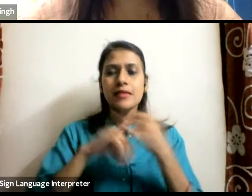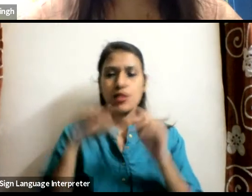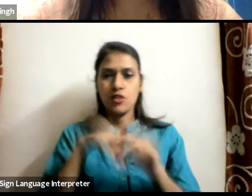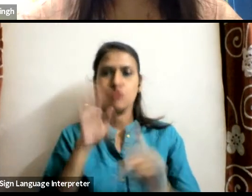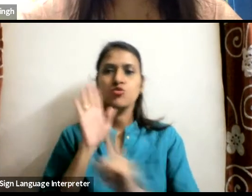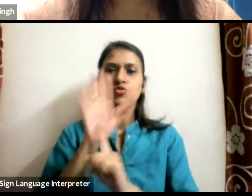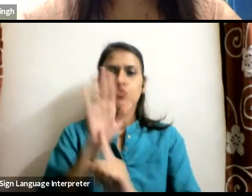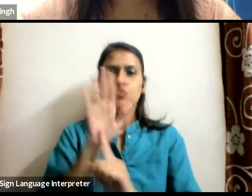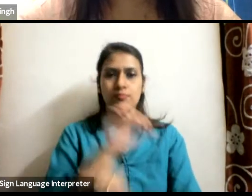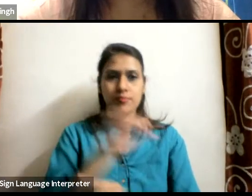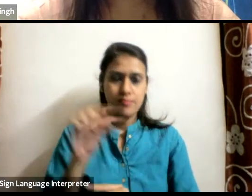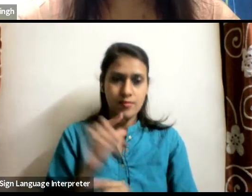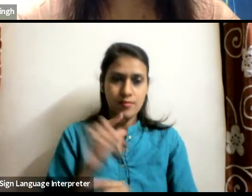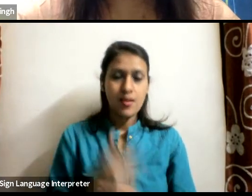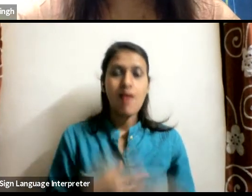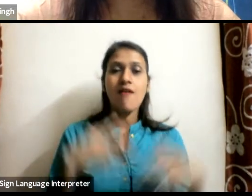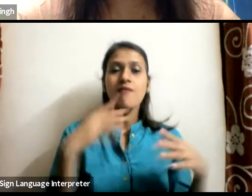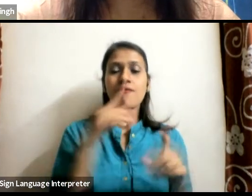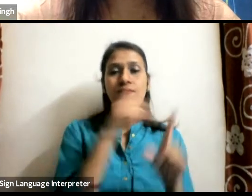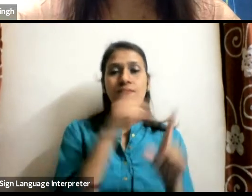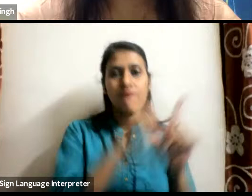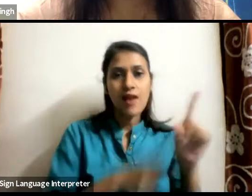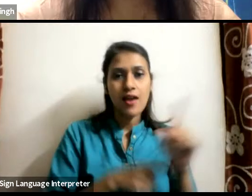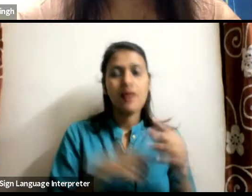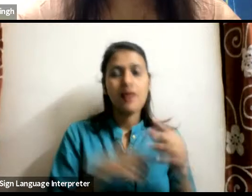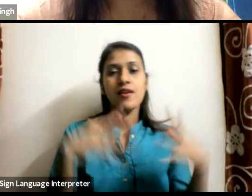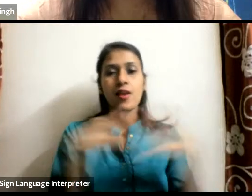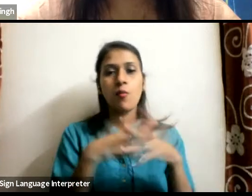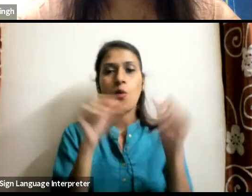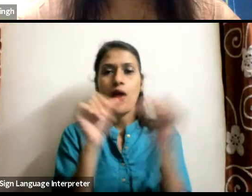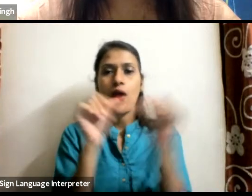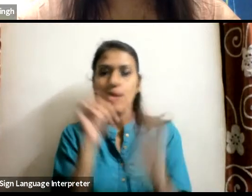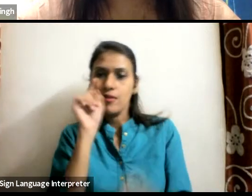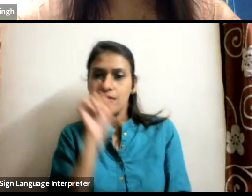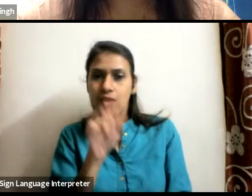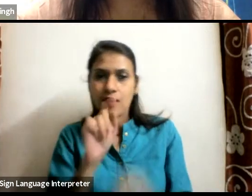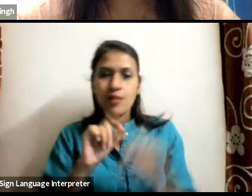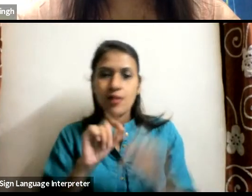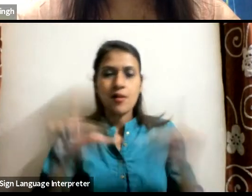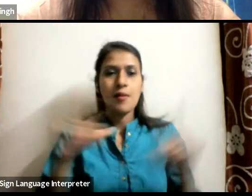please YWA टाइप करिए और सेंड करिए